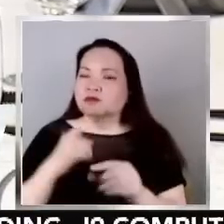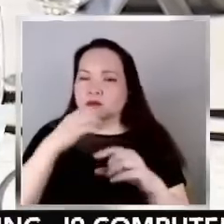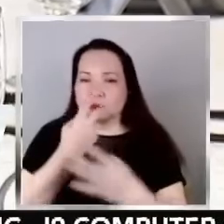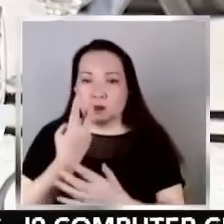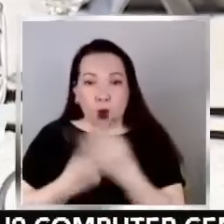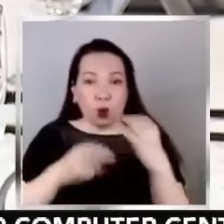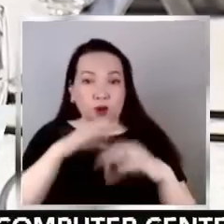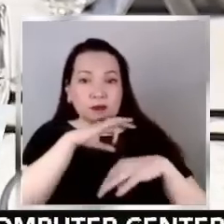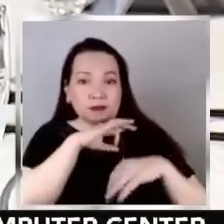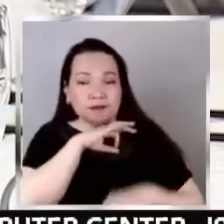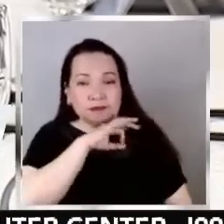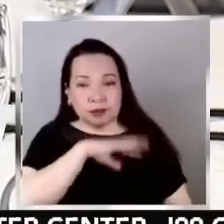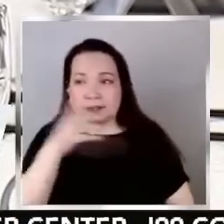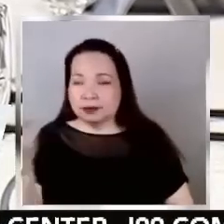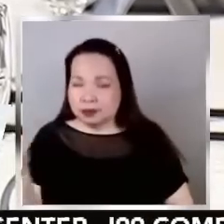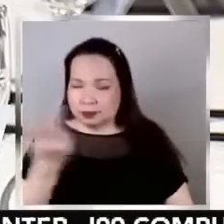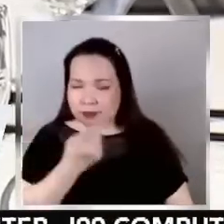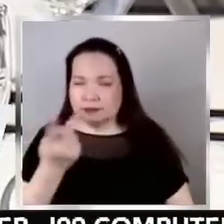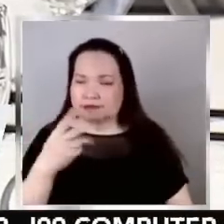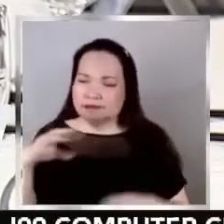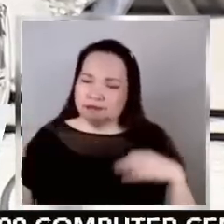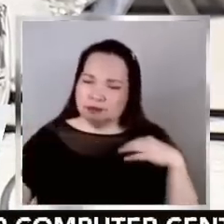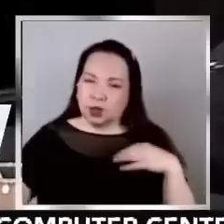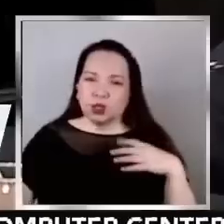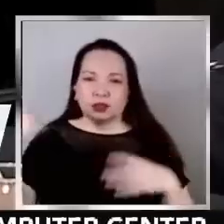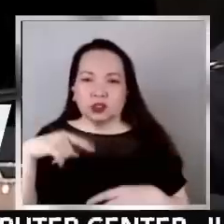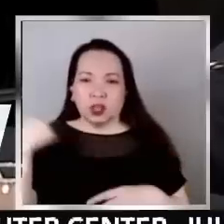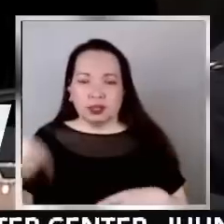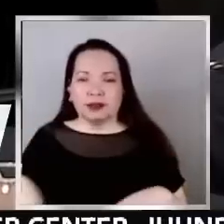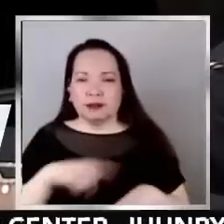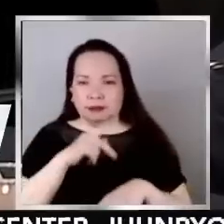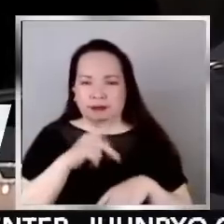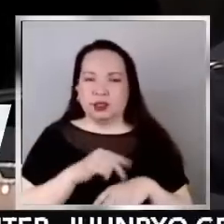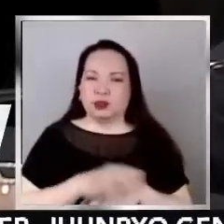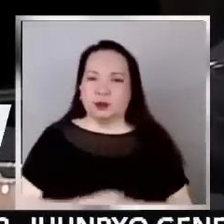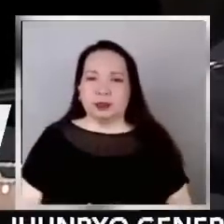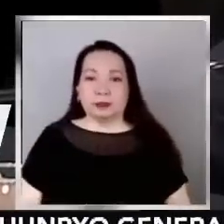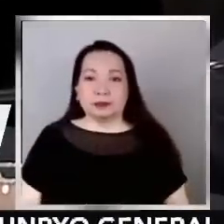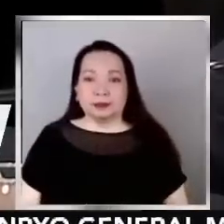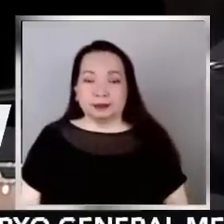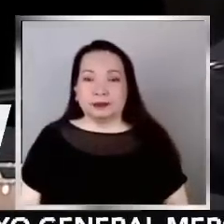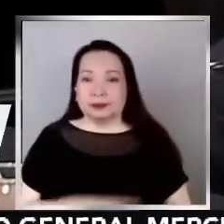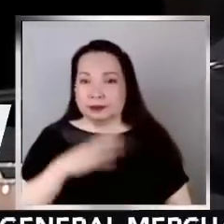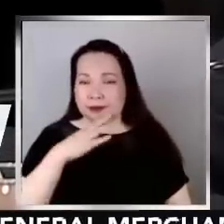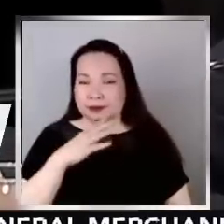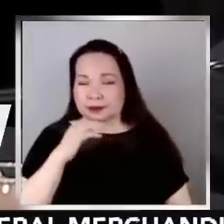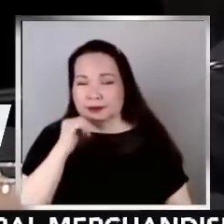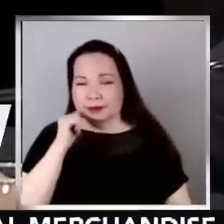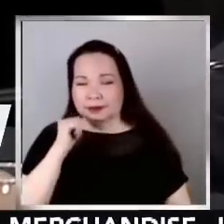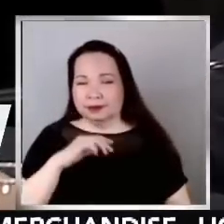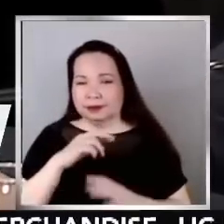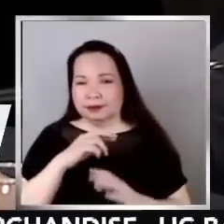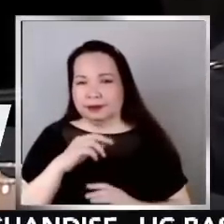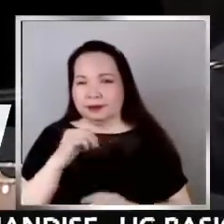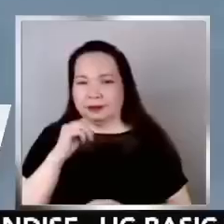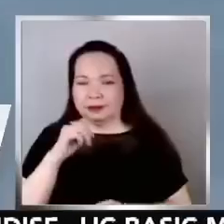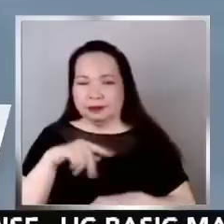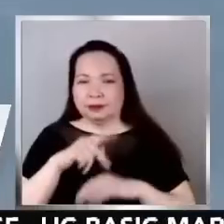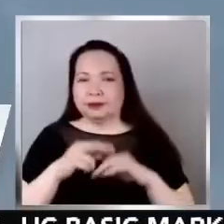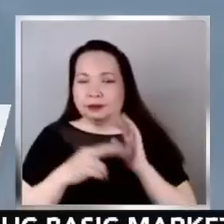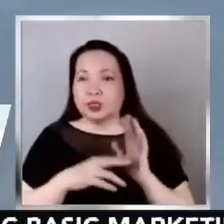two peoples, our two countries and peoples. Habang nagaganap ang pulong na ito ng China at Pilipinas dito sa